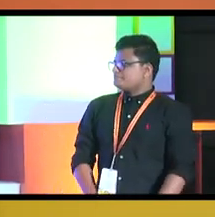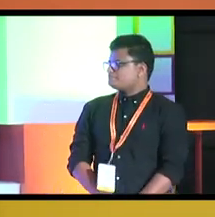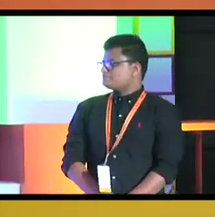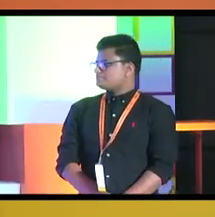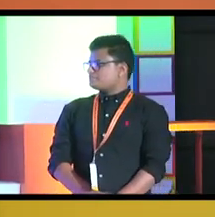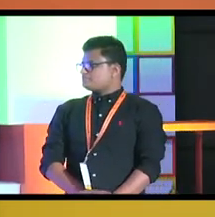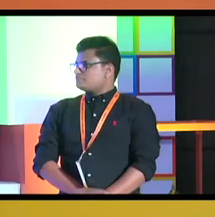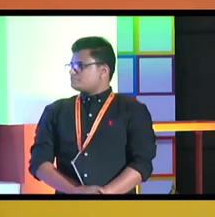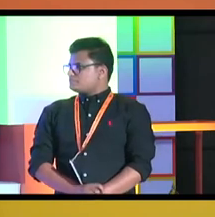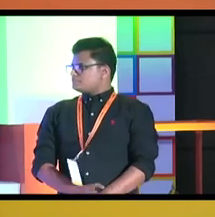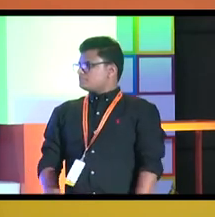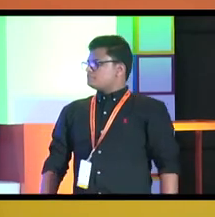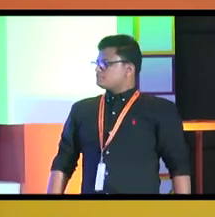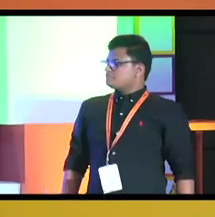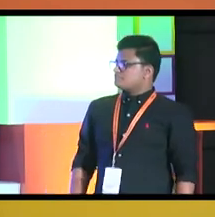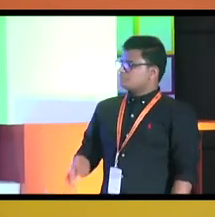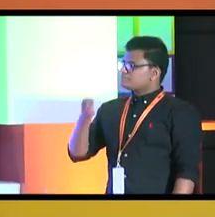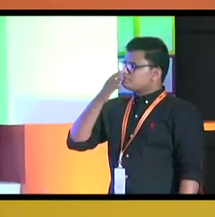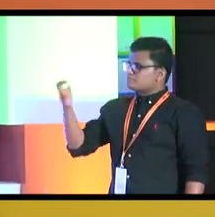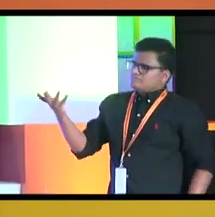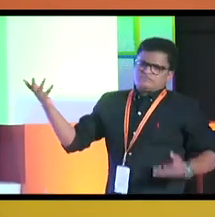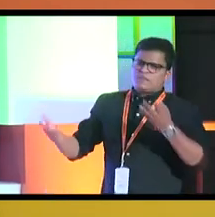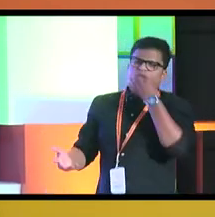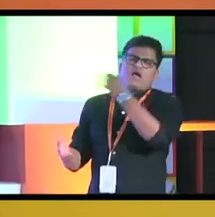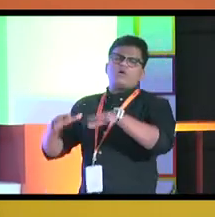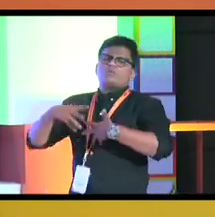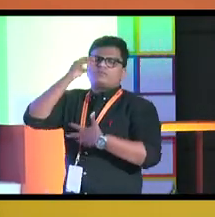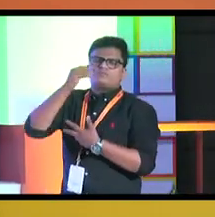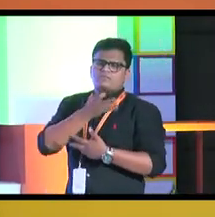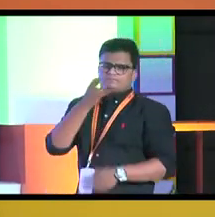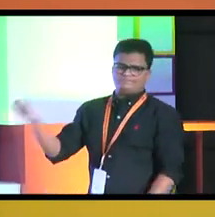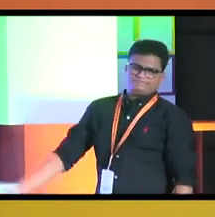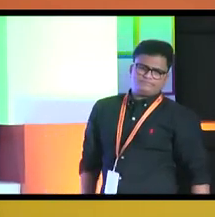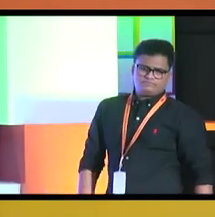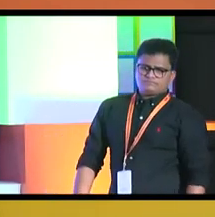आप उससे पूछिए उसने कैसे सिखाया होगा. एनीबडी जस्ट आस्क हिम,